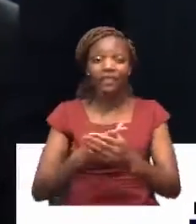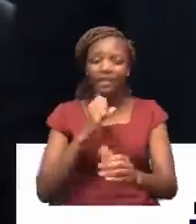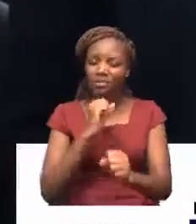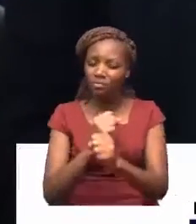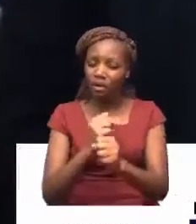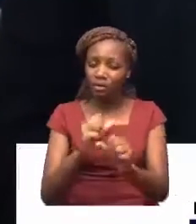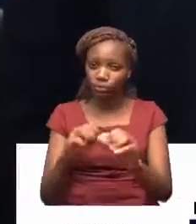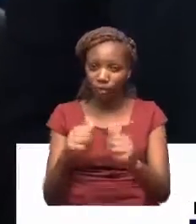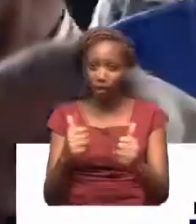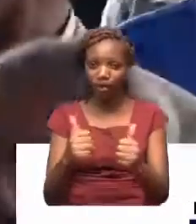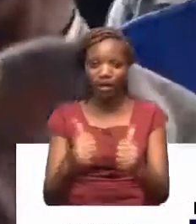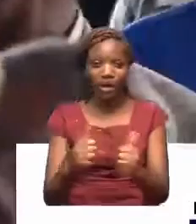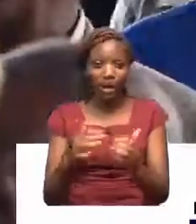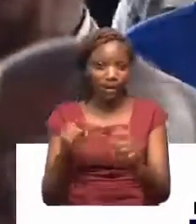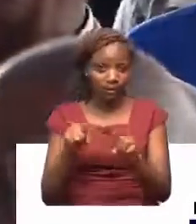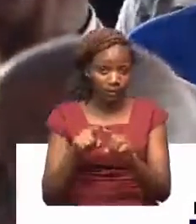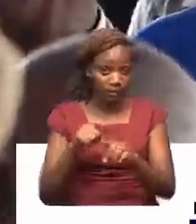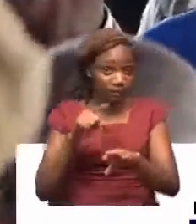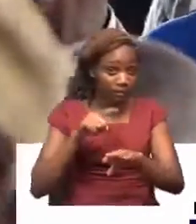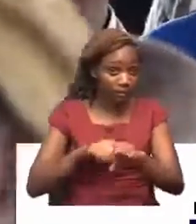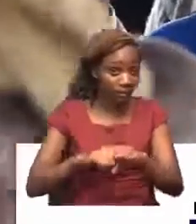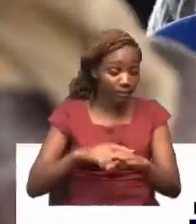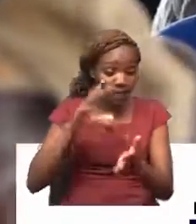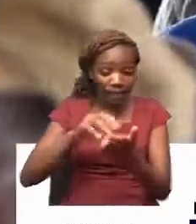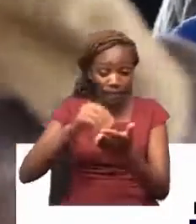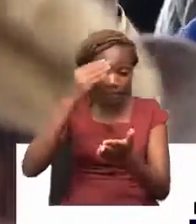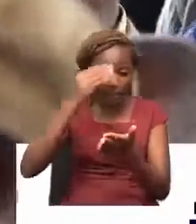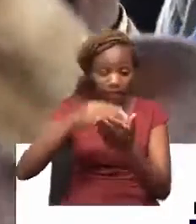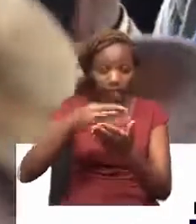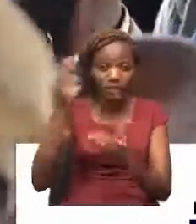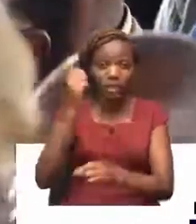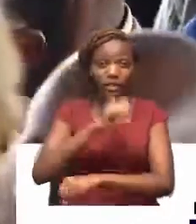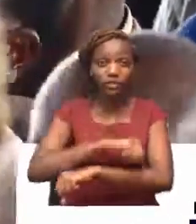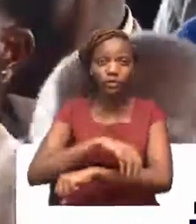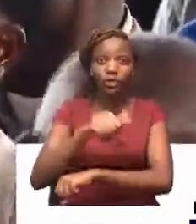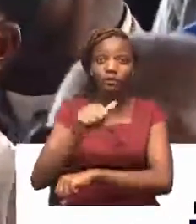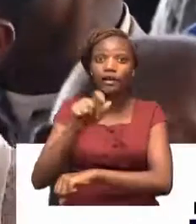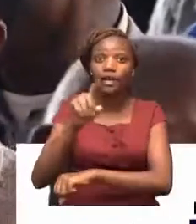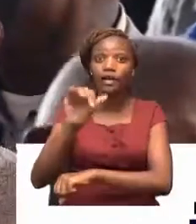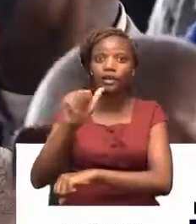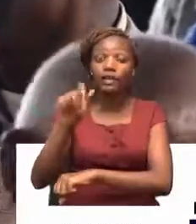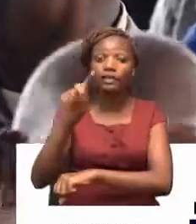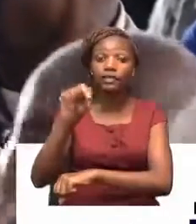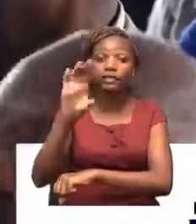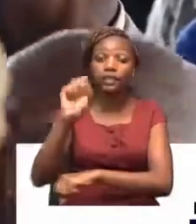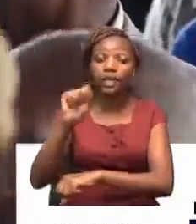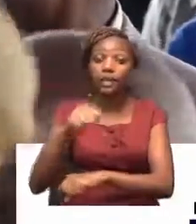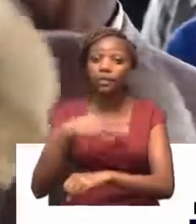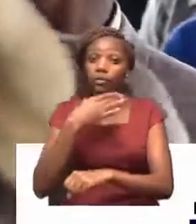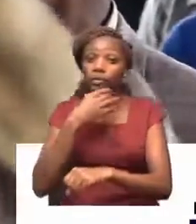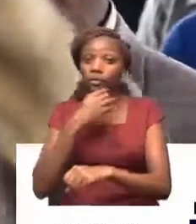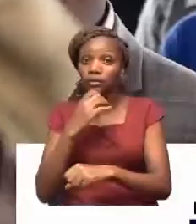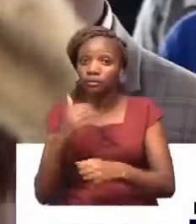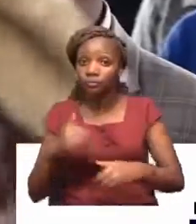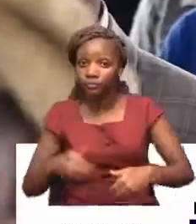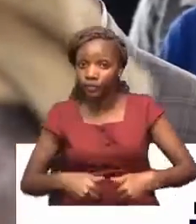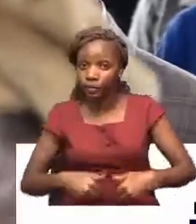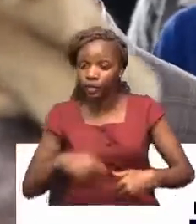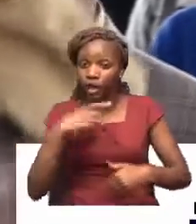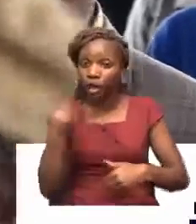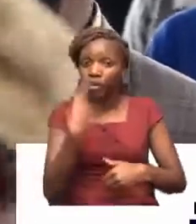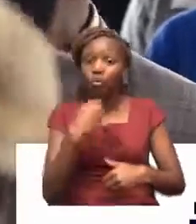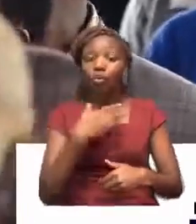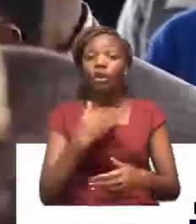mchwa na kwa wakati huo kasomea katika shule ya wavulana ya Alliance. Alikuwa kijana mwenye kupigania haki na